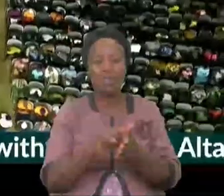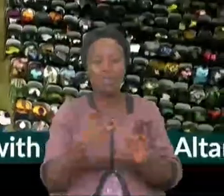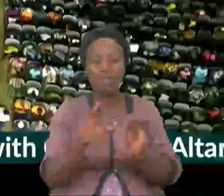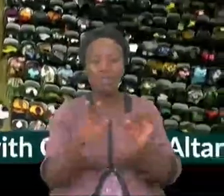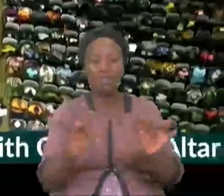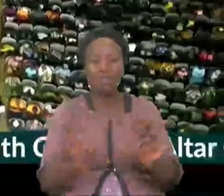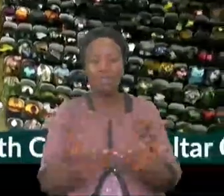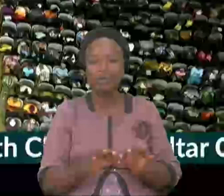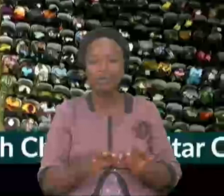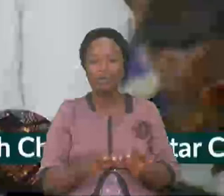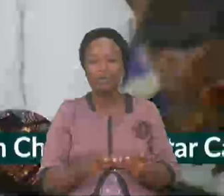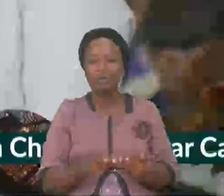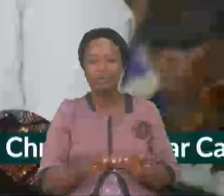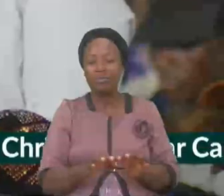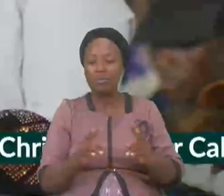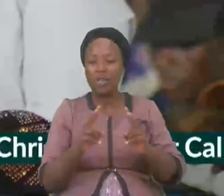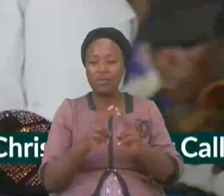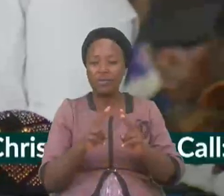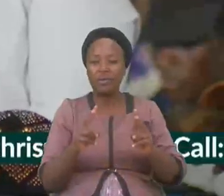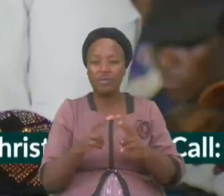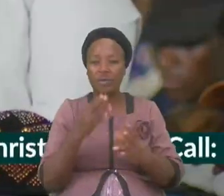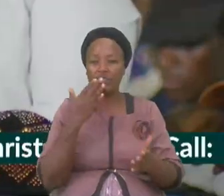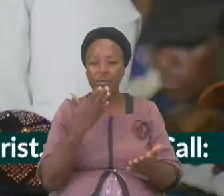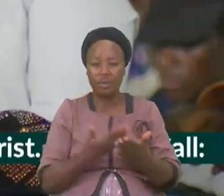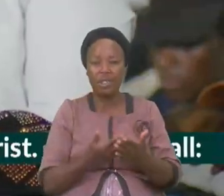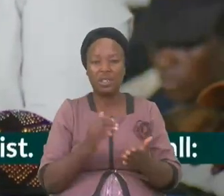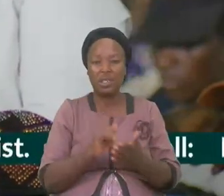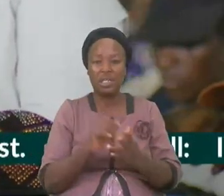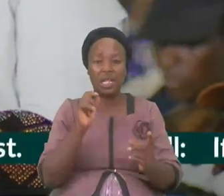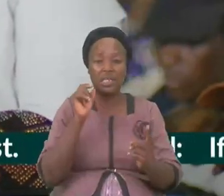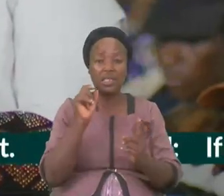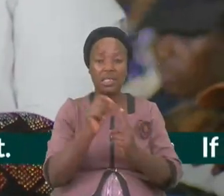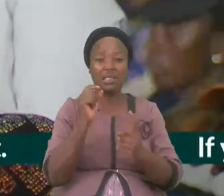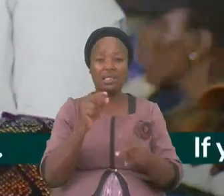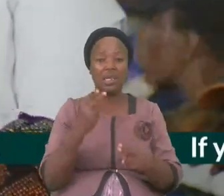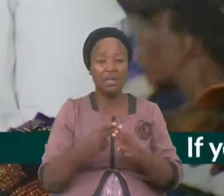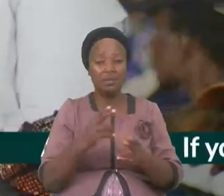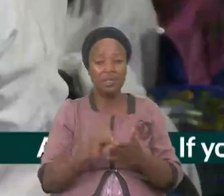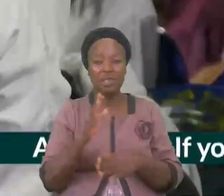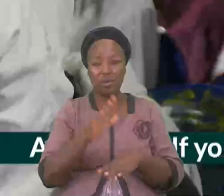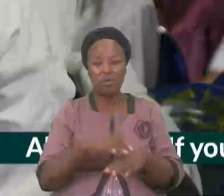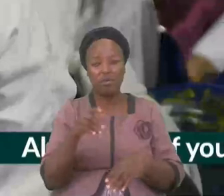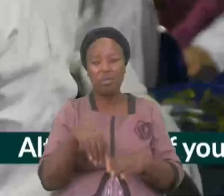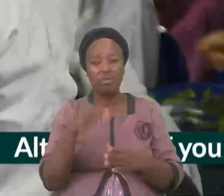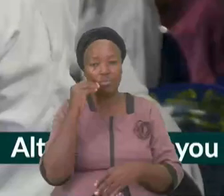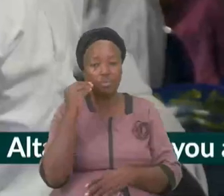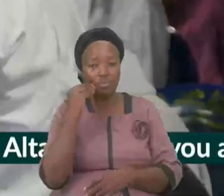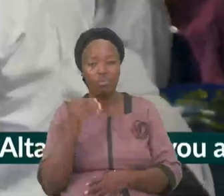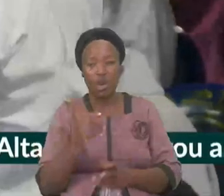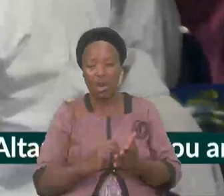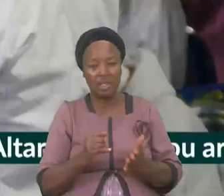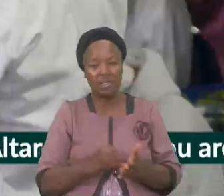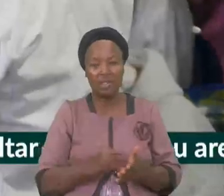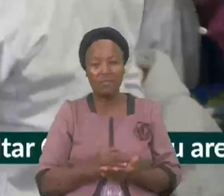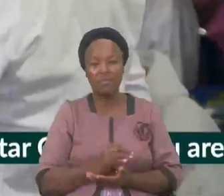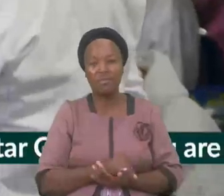En remplissant les formulaires, donnez tous les détails, toutes les informations requises. Pour